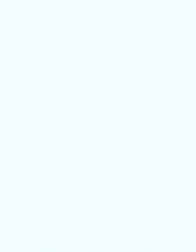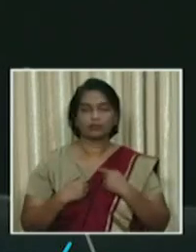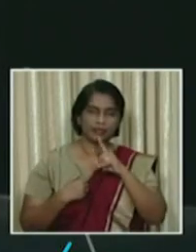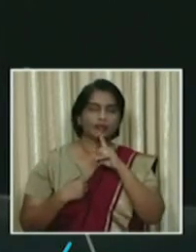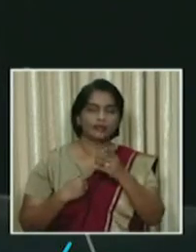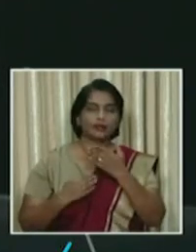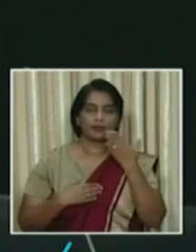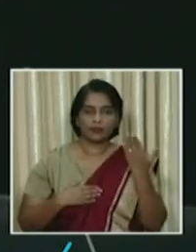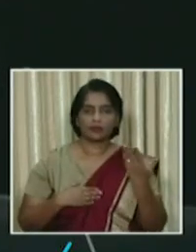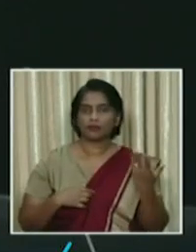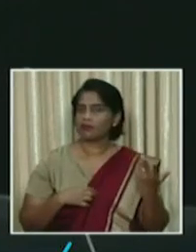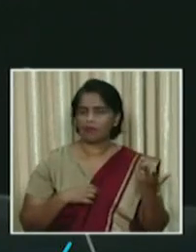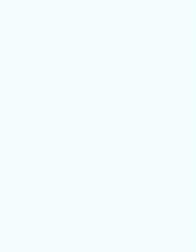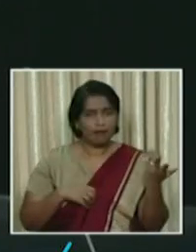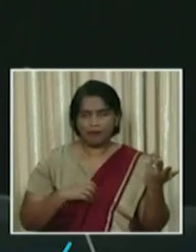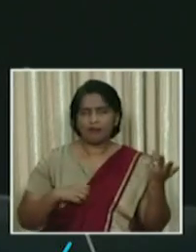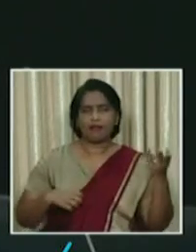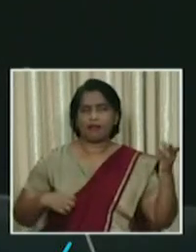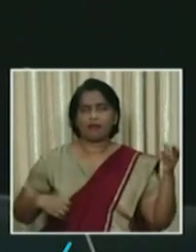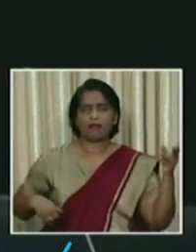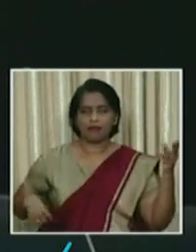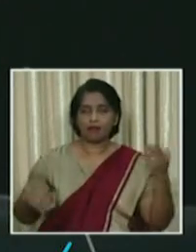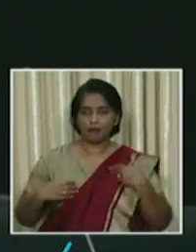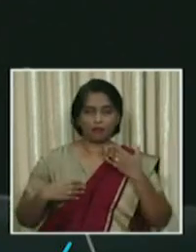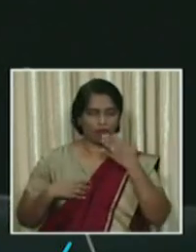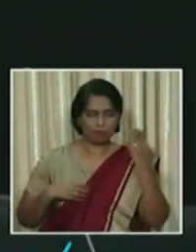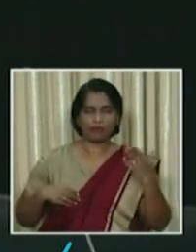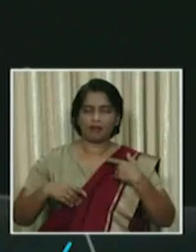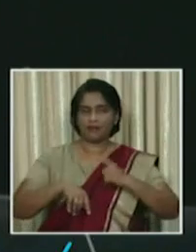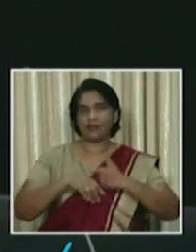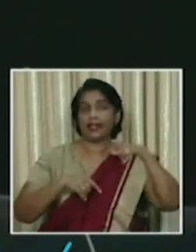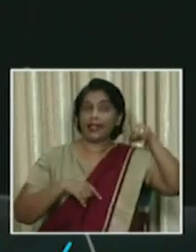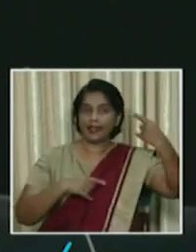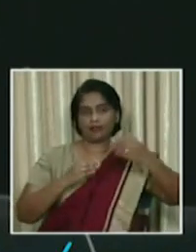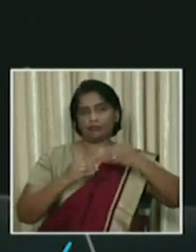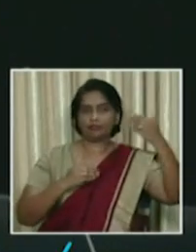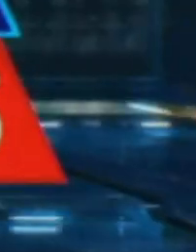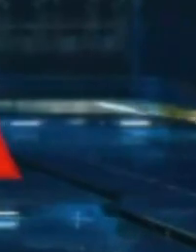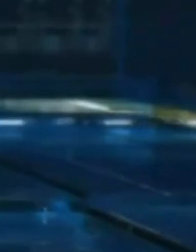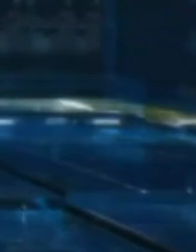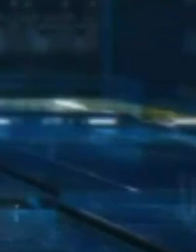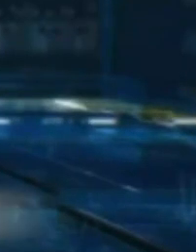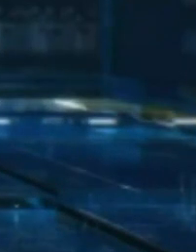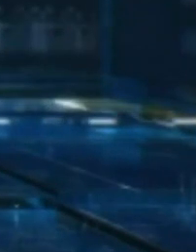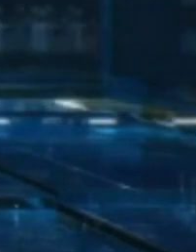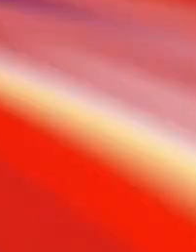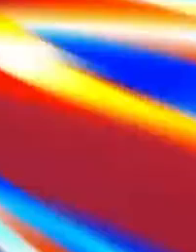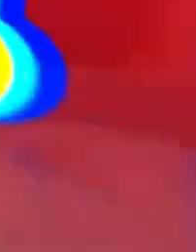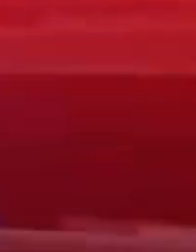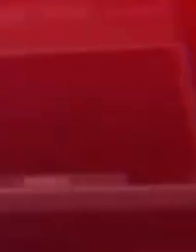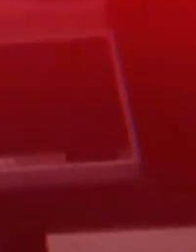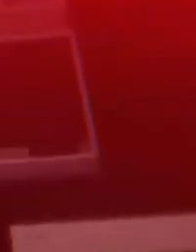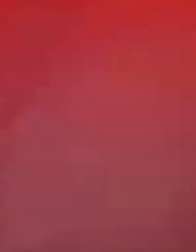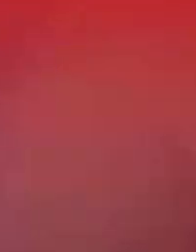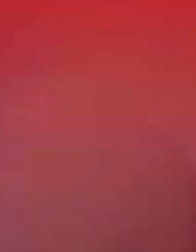පුළුවන්. එහෙම නැත්නම් ඒ ඇමතිවරයාට පුළුවන් එමෙතන අපිට පුළුවන් ඒකට කල් ගන්න හෙට දවස් දක්වා පිළිතුර ලබා දෙන්න.